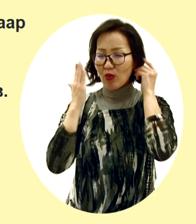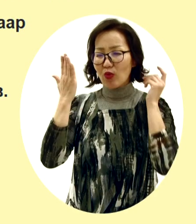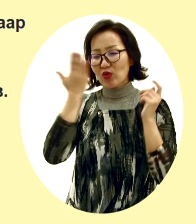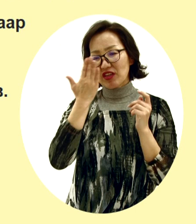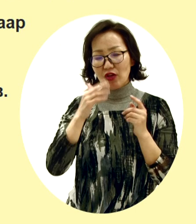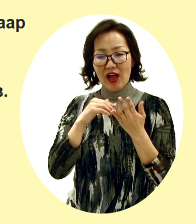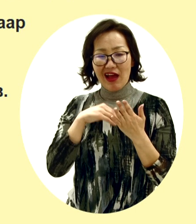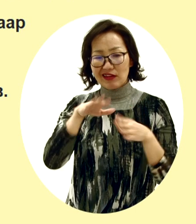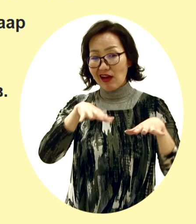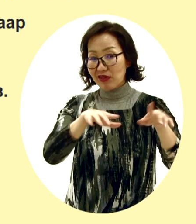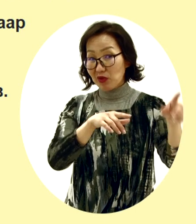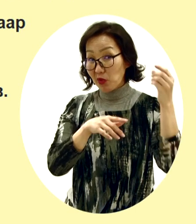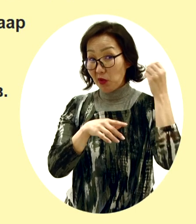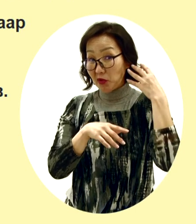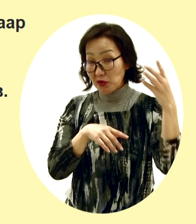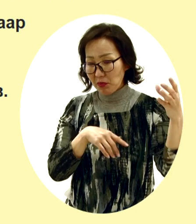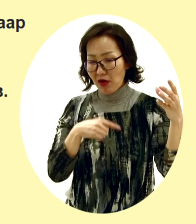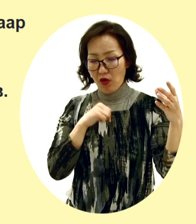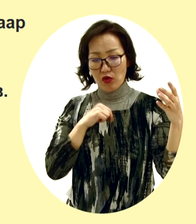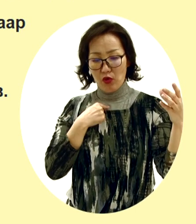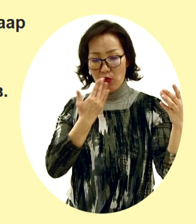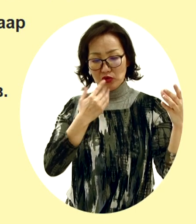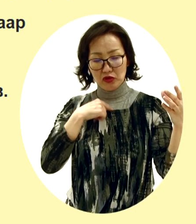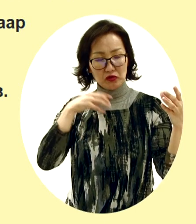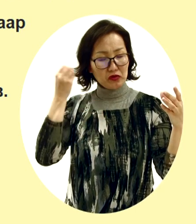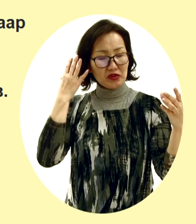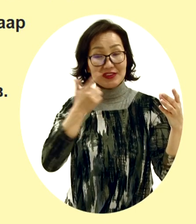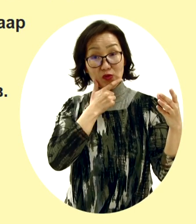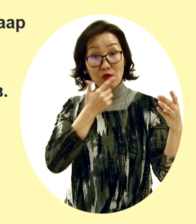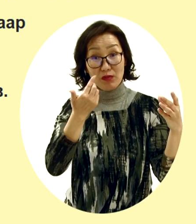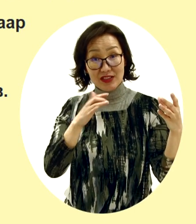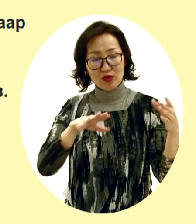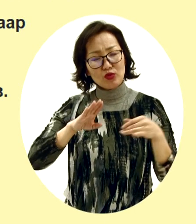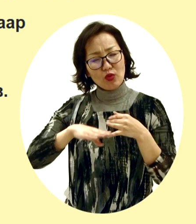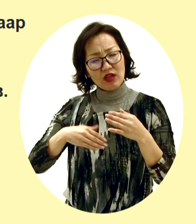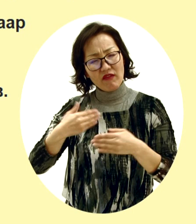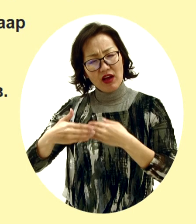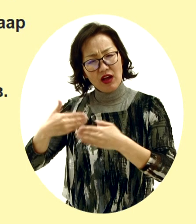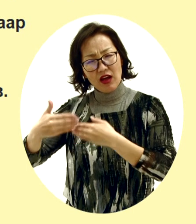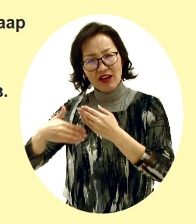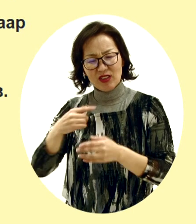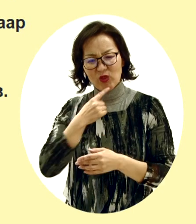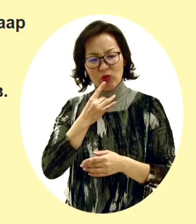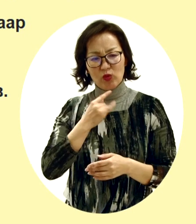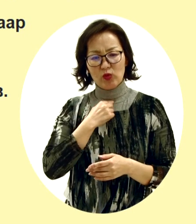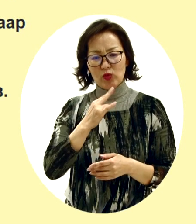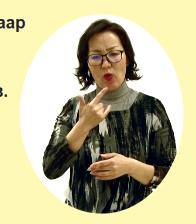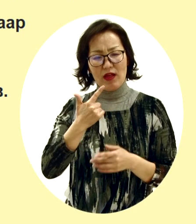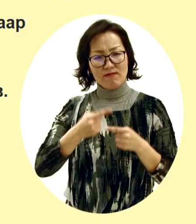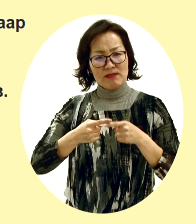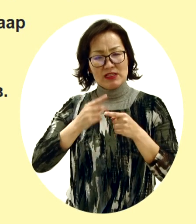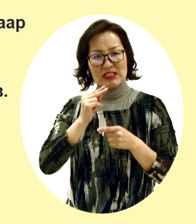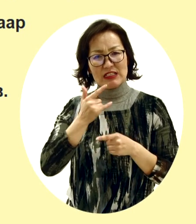далайн давулгааны нүсэр дуу цалгист өөрийнхөө уншсныг ч сонсож чаддгүй байсан бол сүүлдээ дуун чангарч